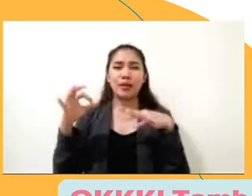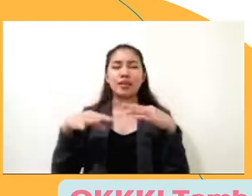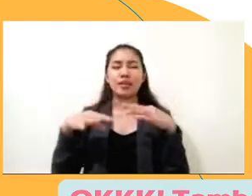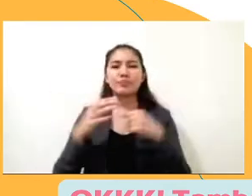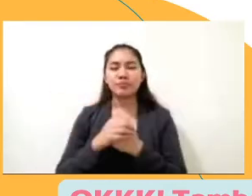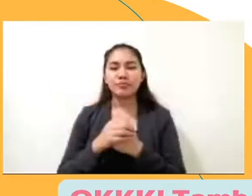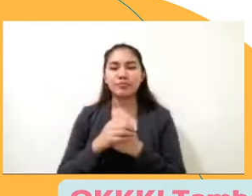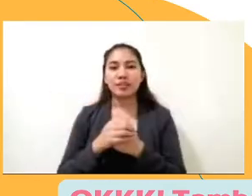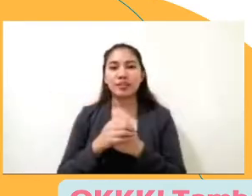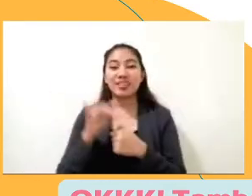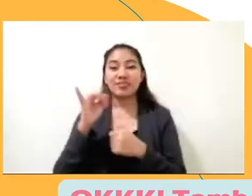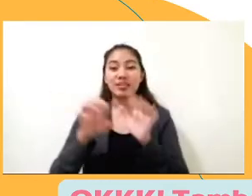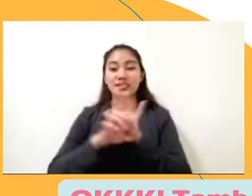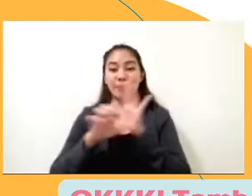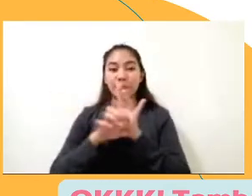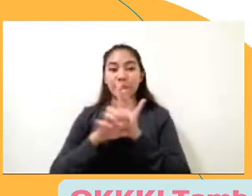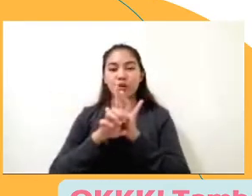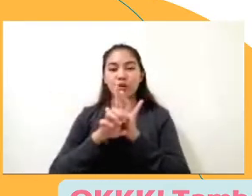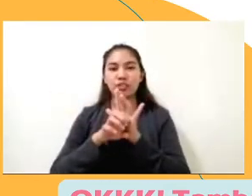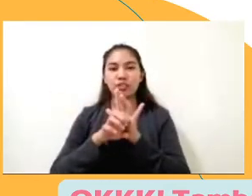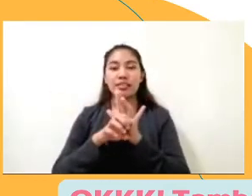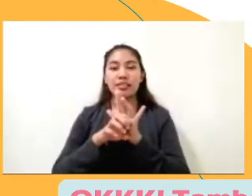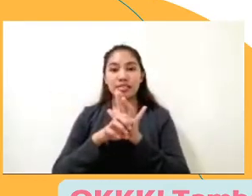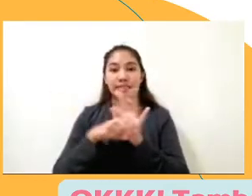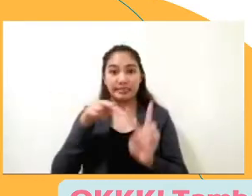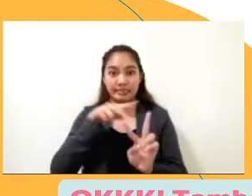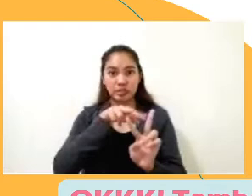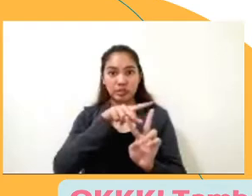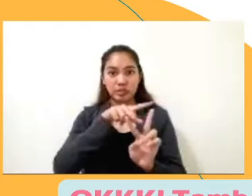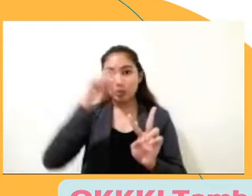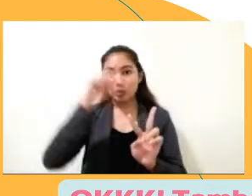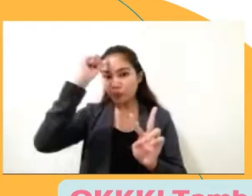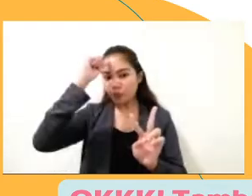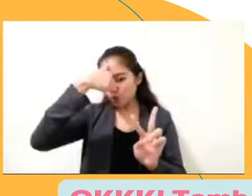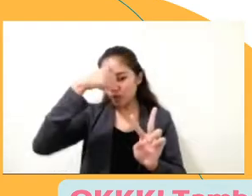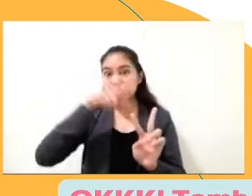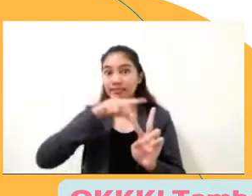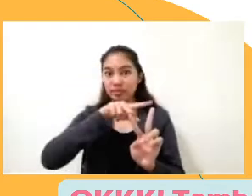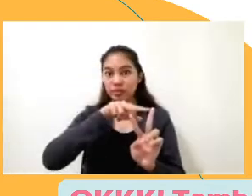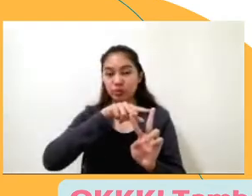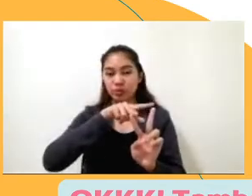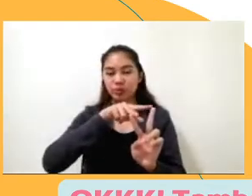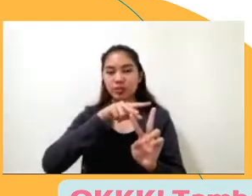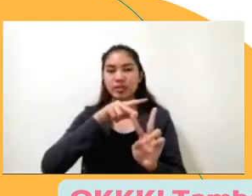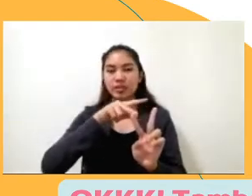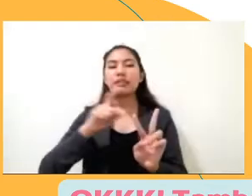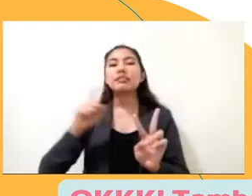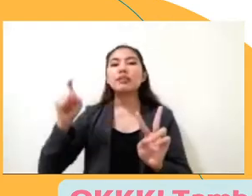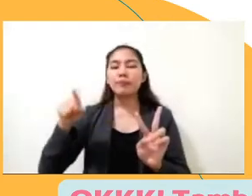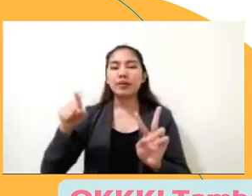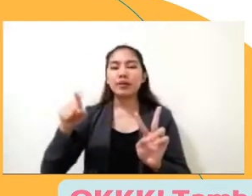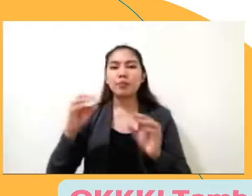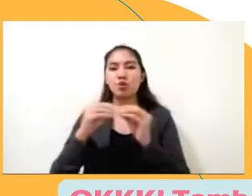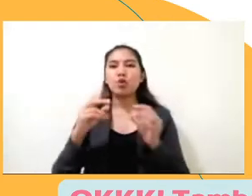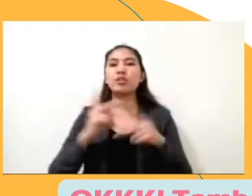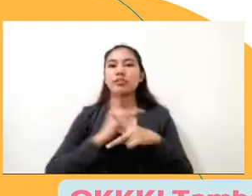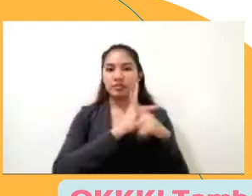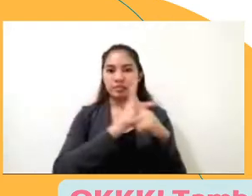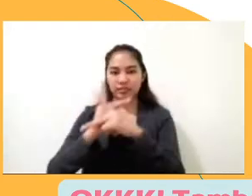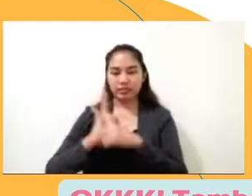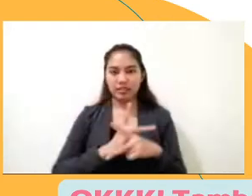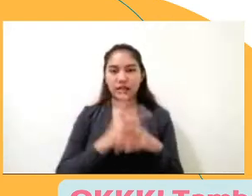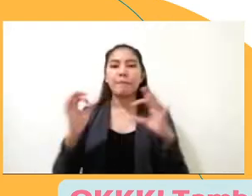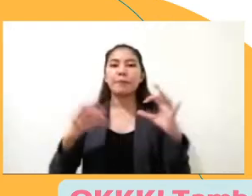yung constructive at yung care ng criticism, no, mas maingat tayo at